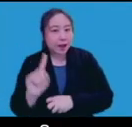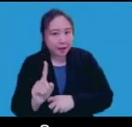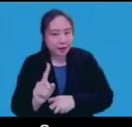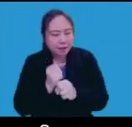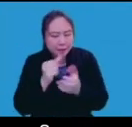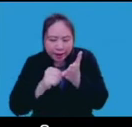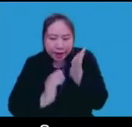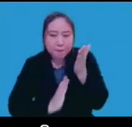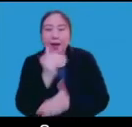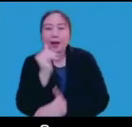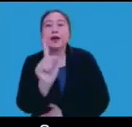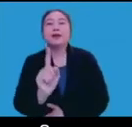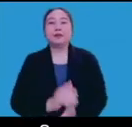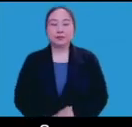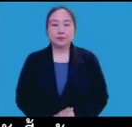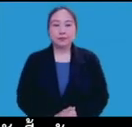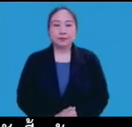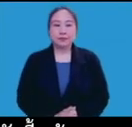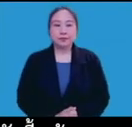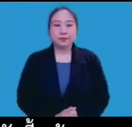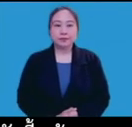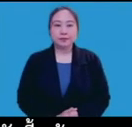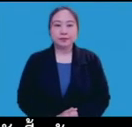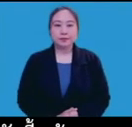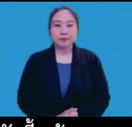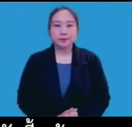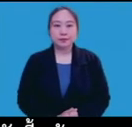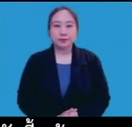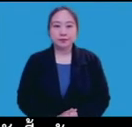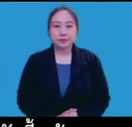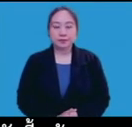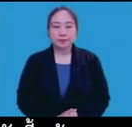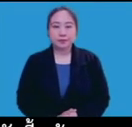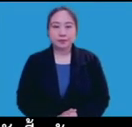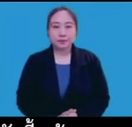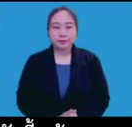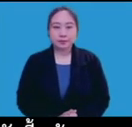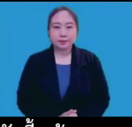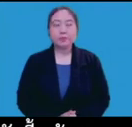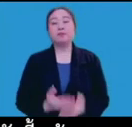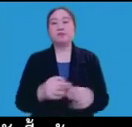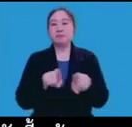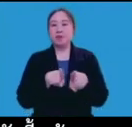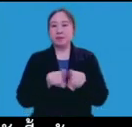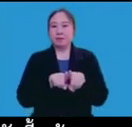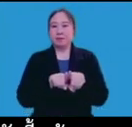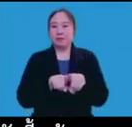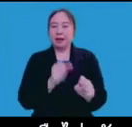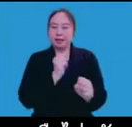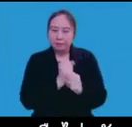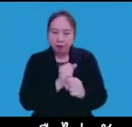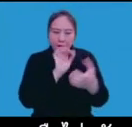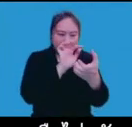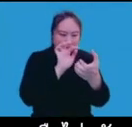และผ่านไปได้อย่างไรครับ ต้นเนี่ยความคุ้นเคยในการใช้เ